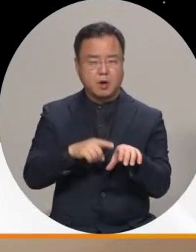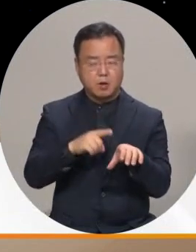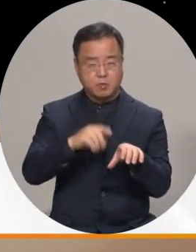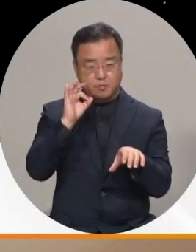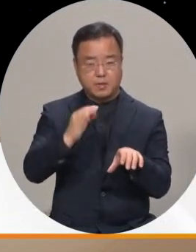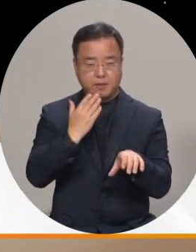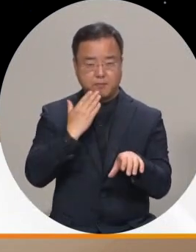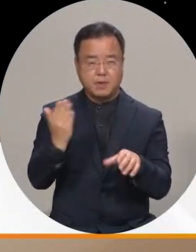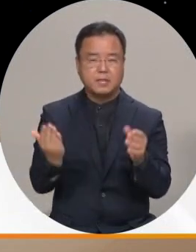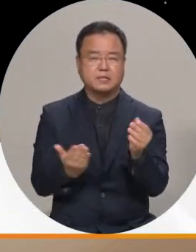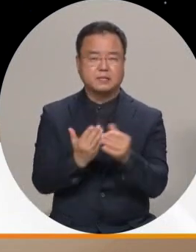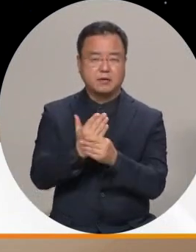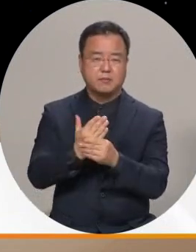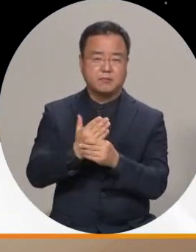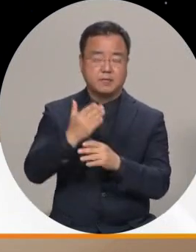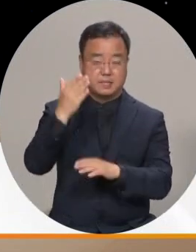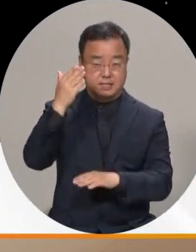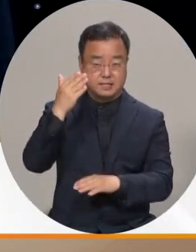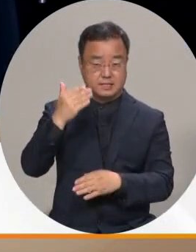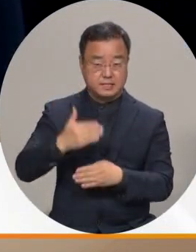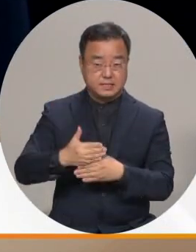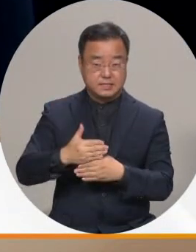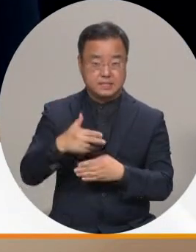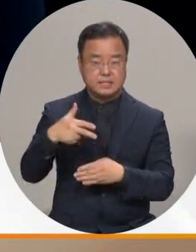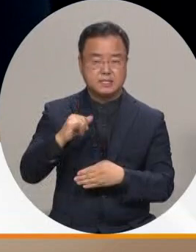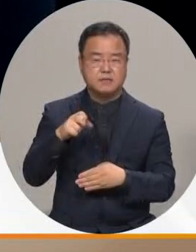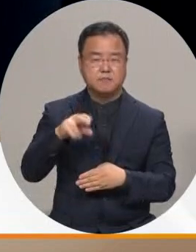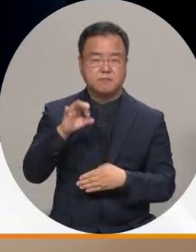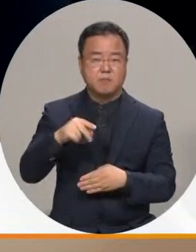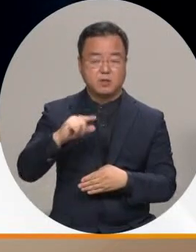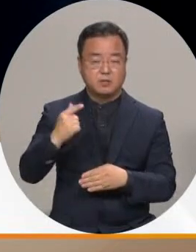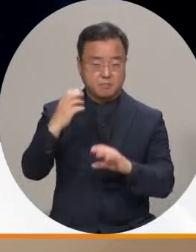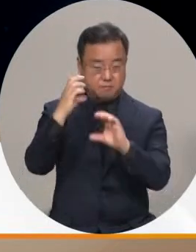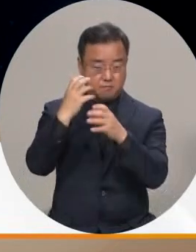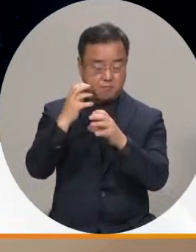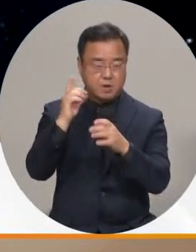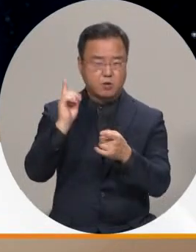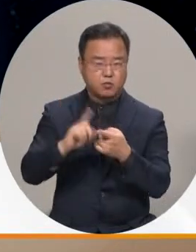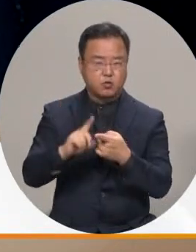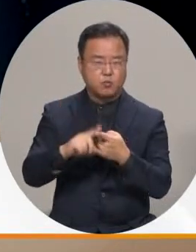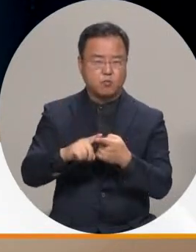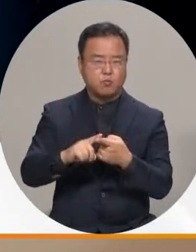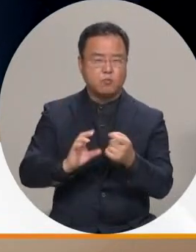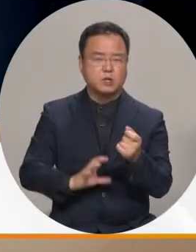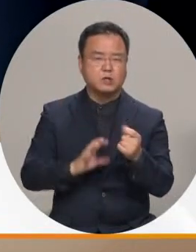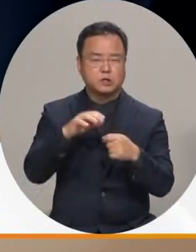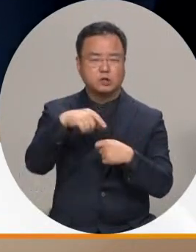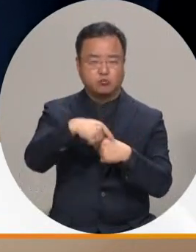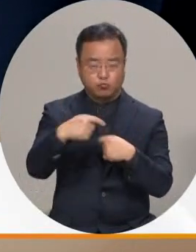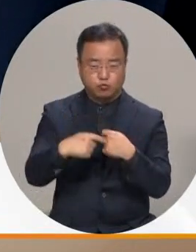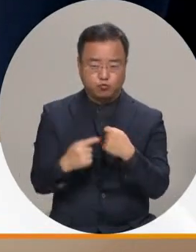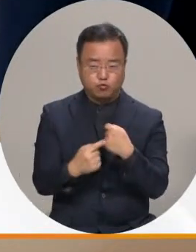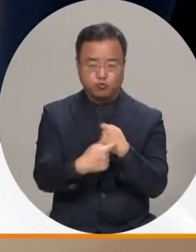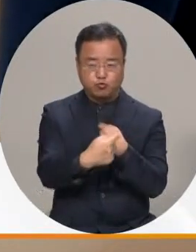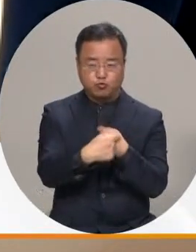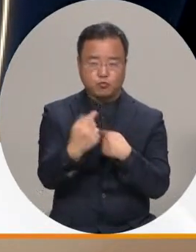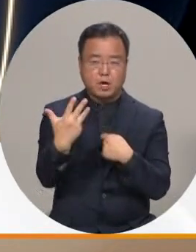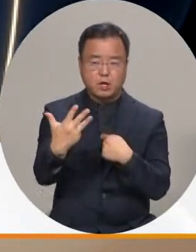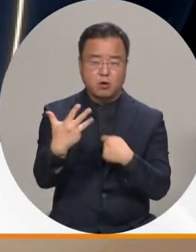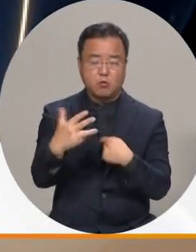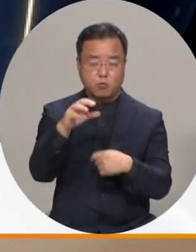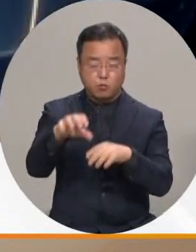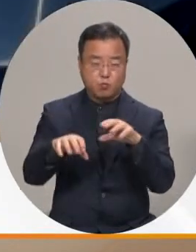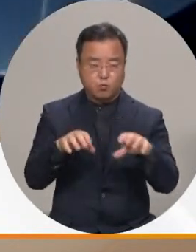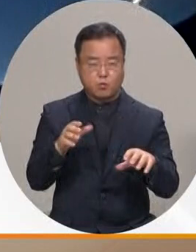지평선 망원경 eht 프로젝트로 잘 알려져 있죠 그 프로젝트도 지구 위에 총 여덟 곳에 퍼져 있는 전파 전파망원경